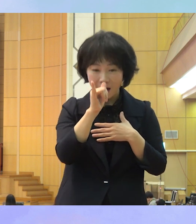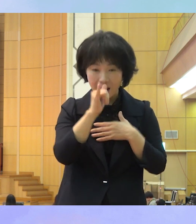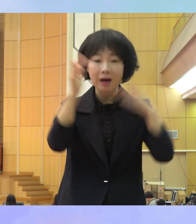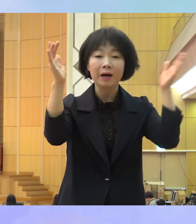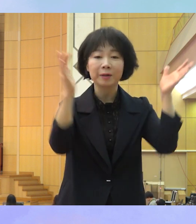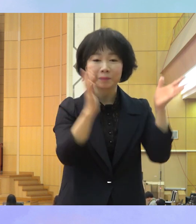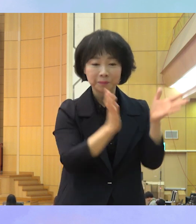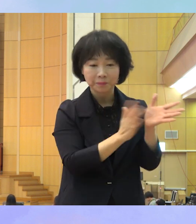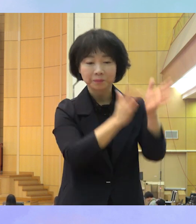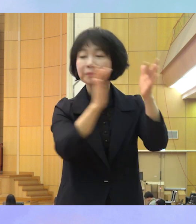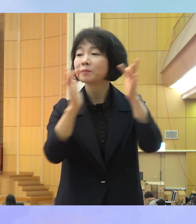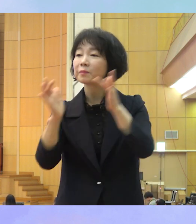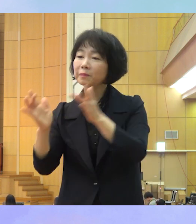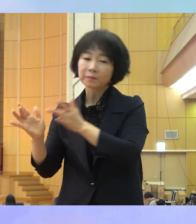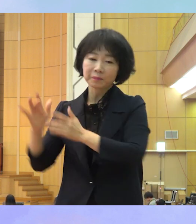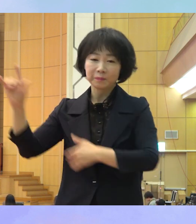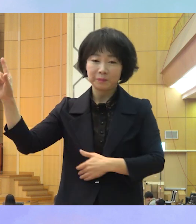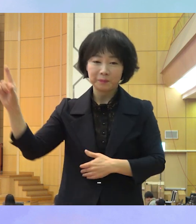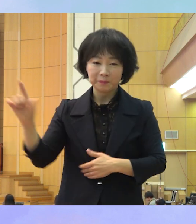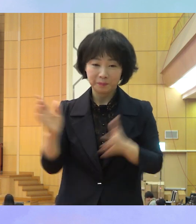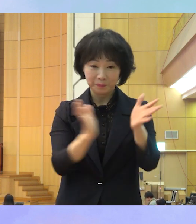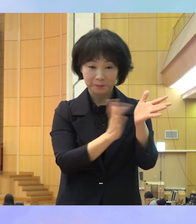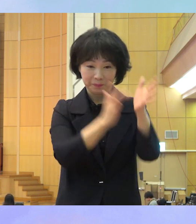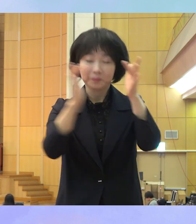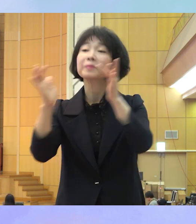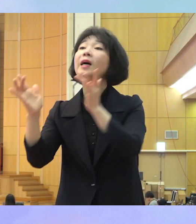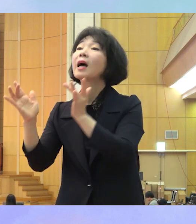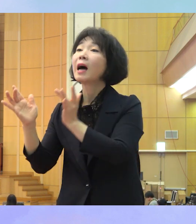예수 이름 높이세.